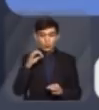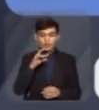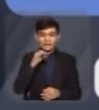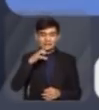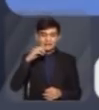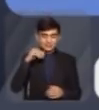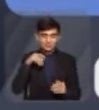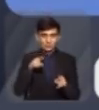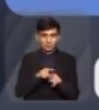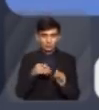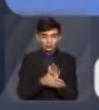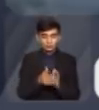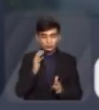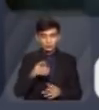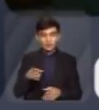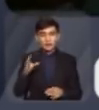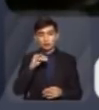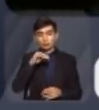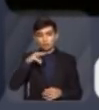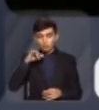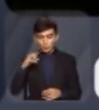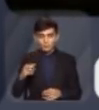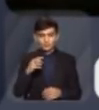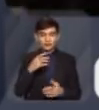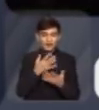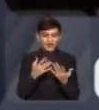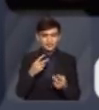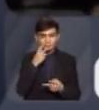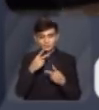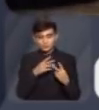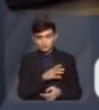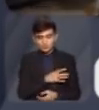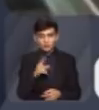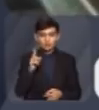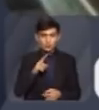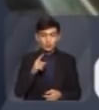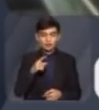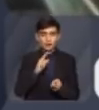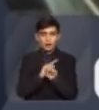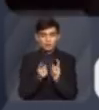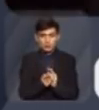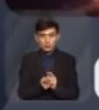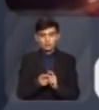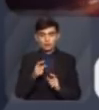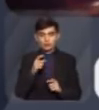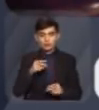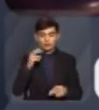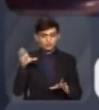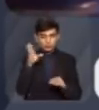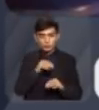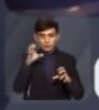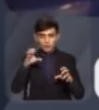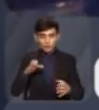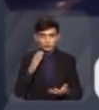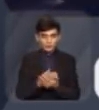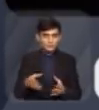сайте «Колеса», и там какие-то ютубе ролики, да, мы все видели, что там наоборот идет такое, что все законно, все